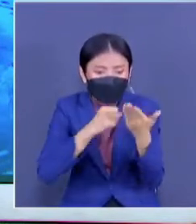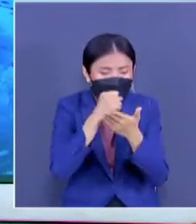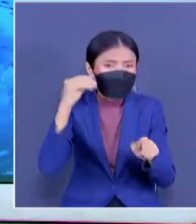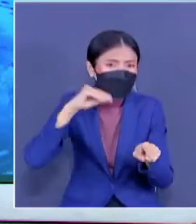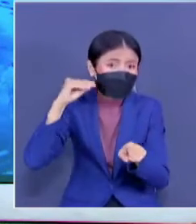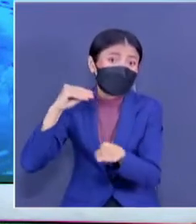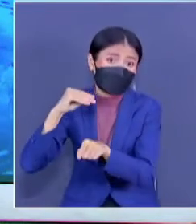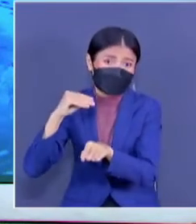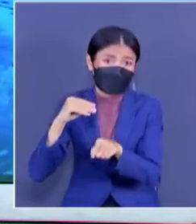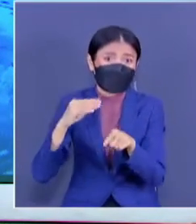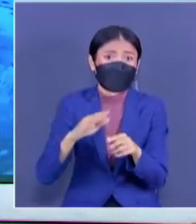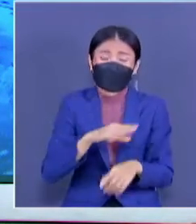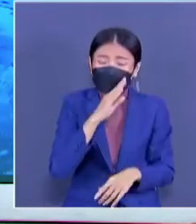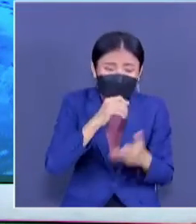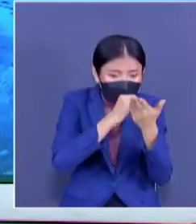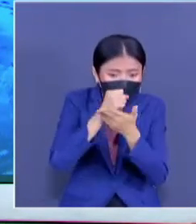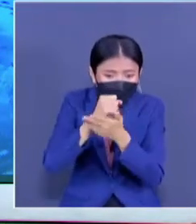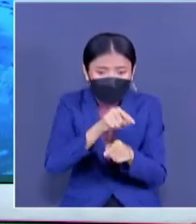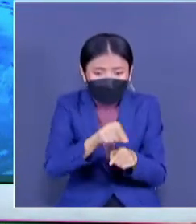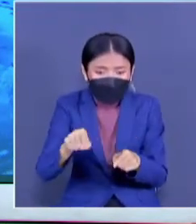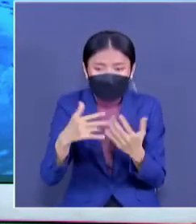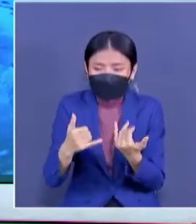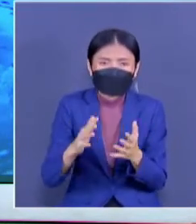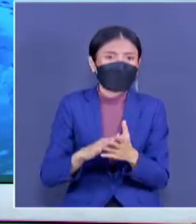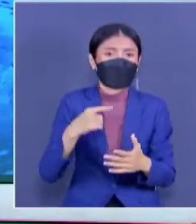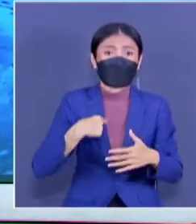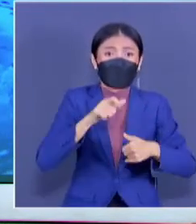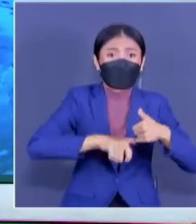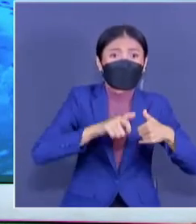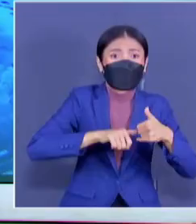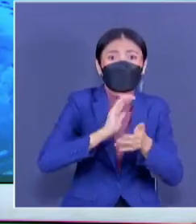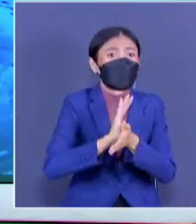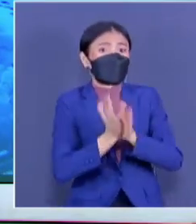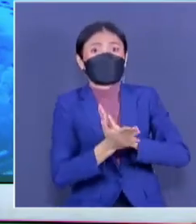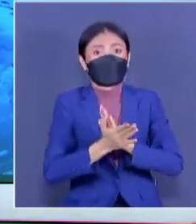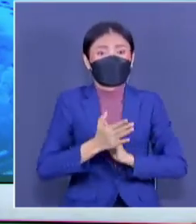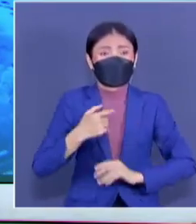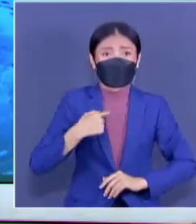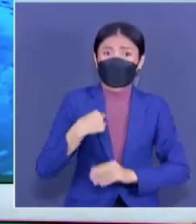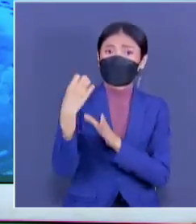สพติดแล้วพอมียาเสพติดเข้าไปเกี่ยวข้องโอ้โหกลับกลายเป็นคนละคนคนละเรื่องกันเลยนะครับควบคุมตัวเองไม่ได้เลยนะ